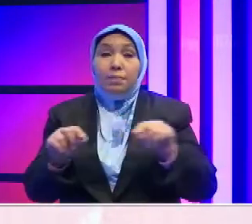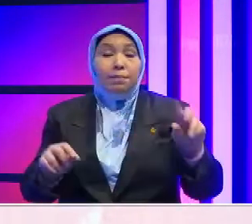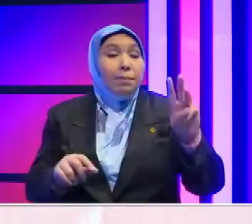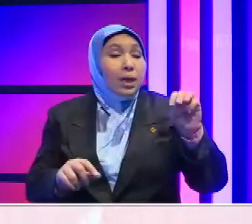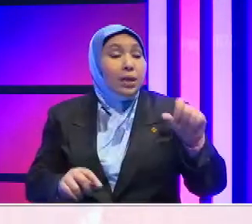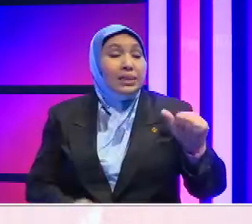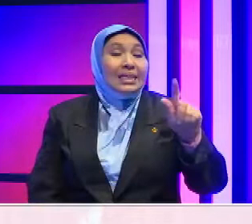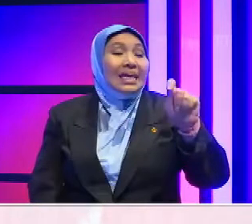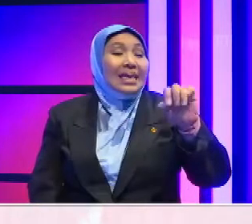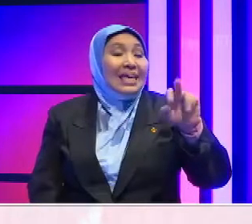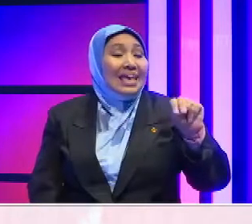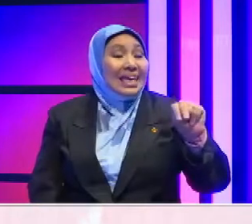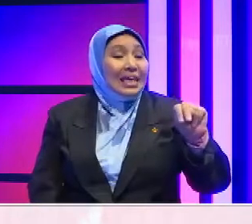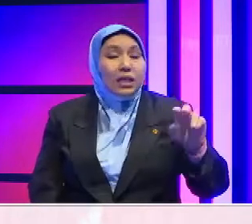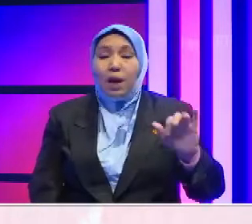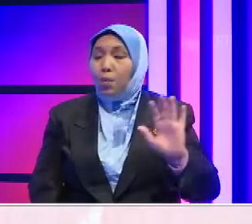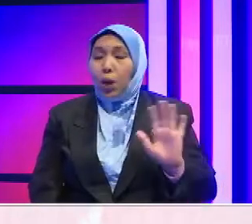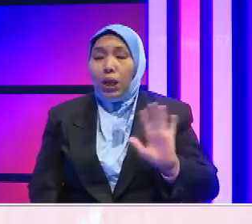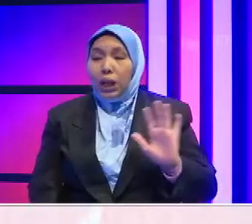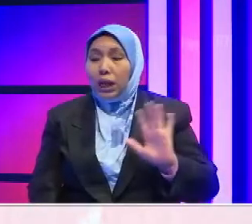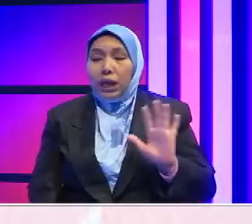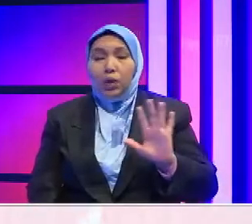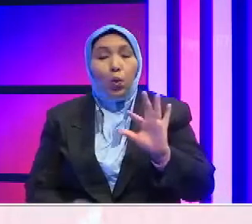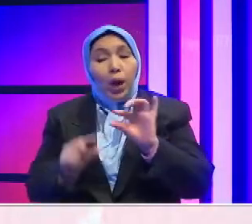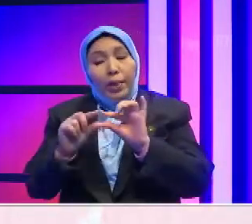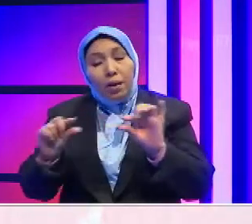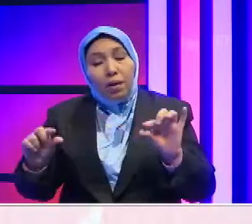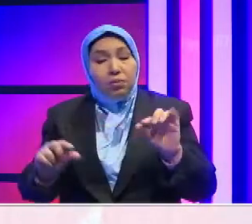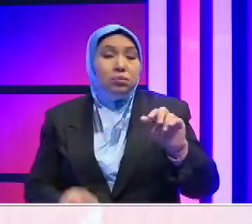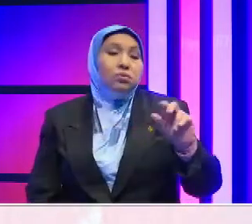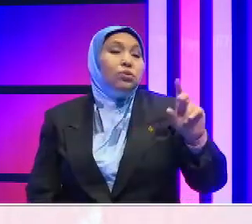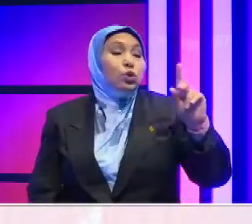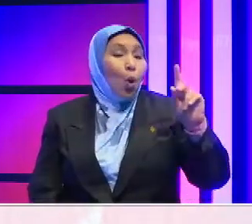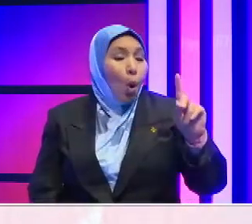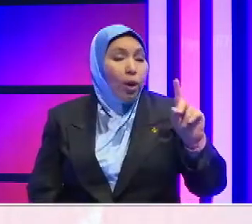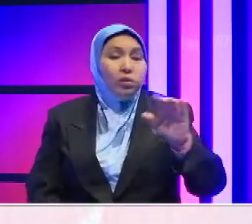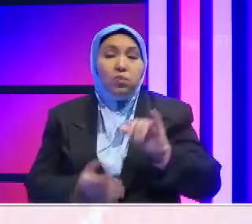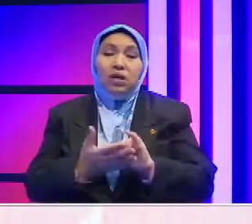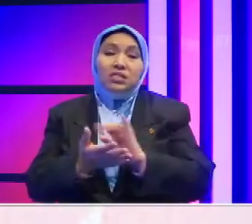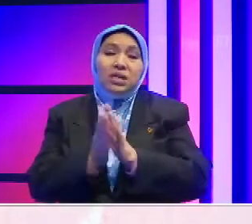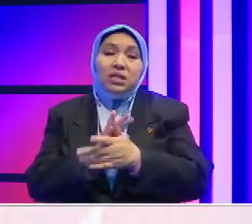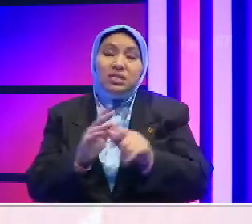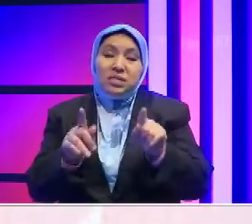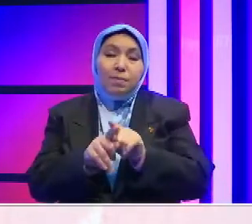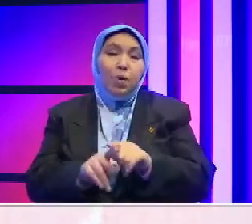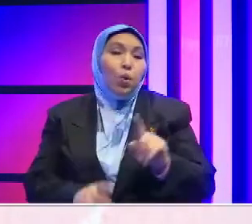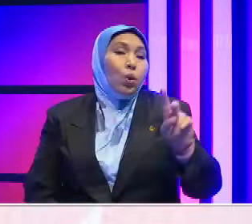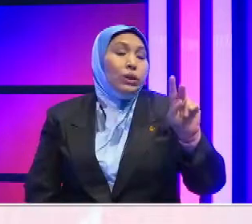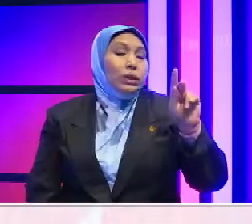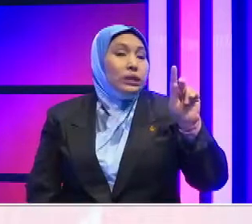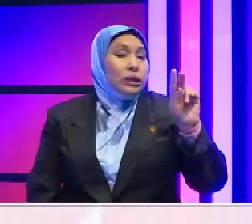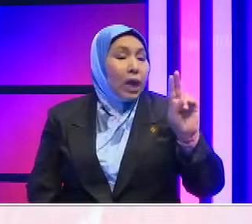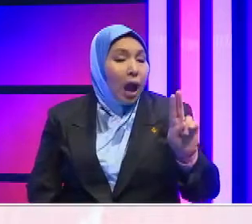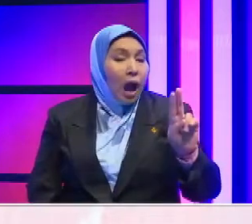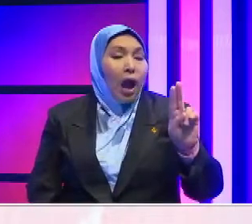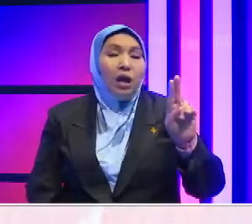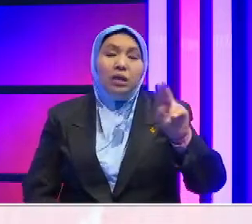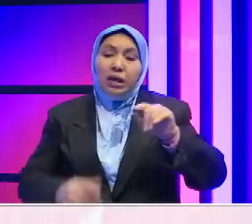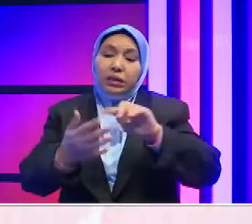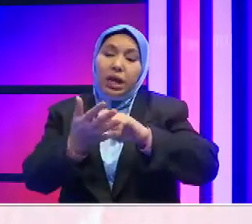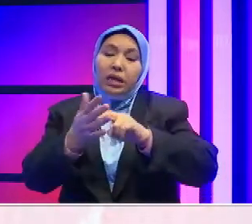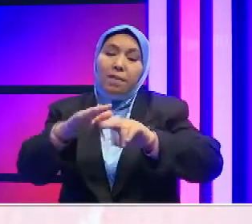you Tinah kalau kita kurangkan tempat pulau itu maka dia akan jadi seakan huruf tayang berbaris di bawah